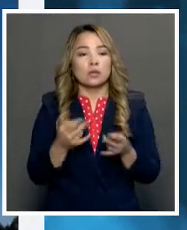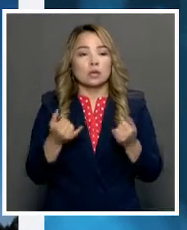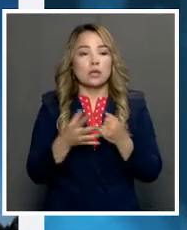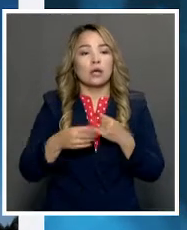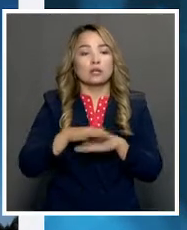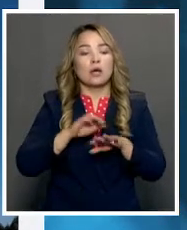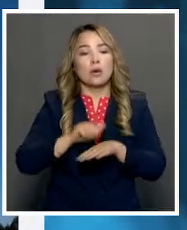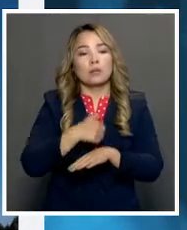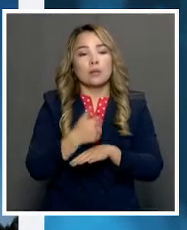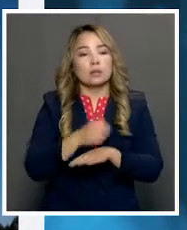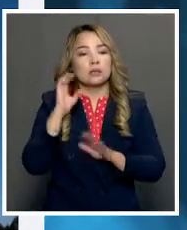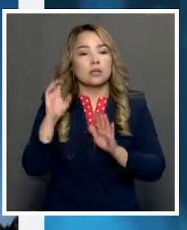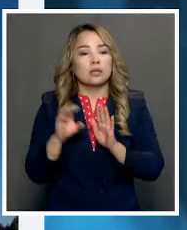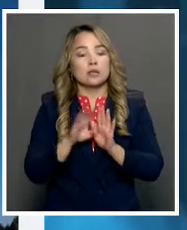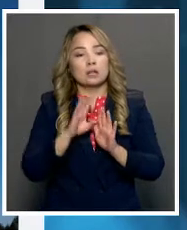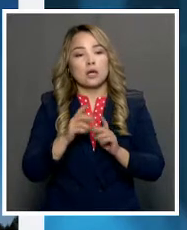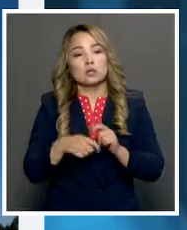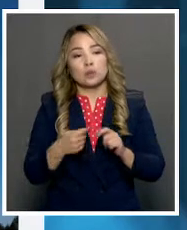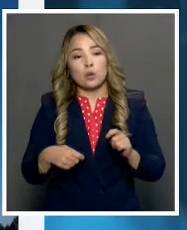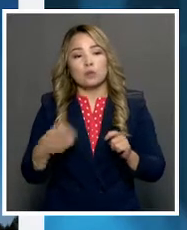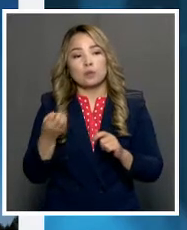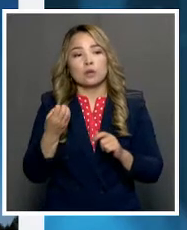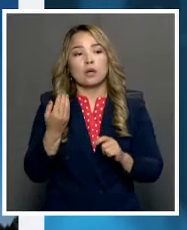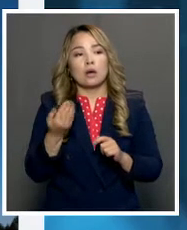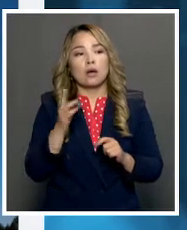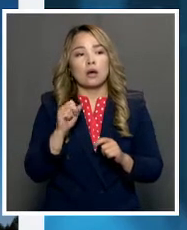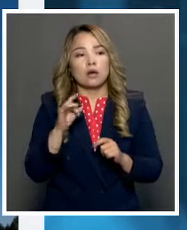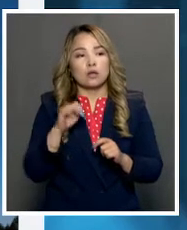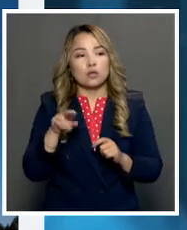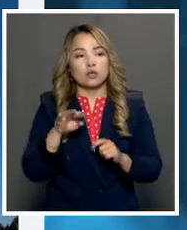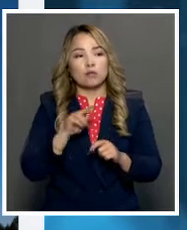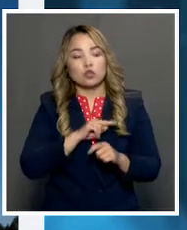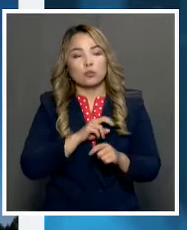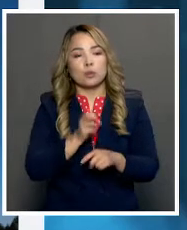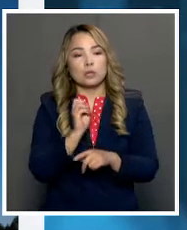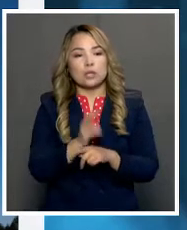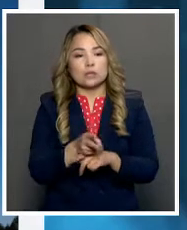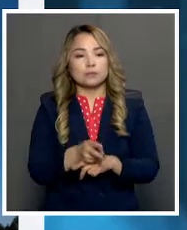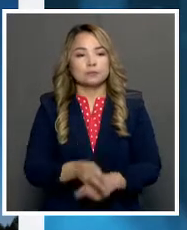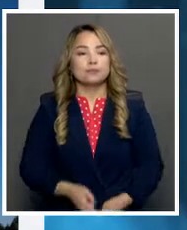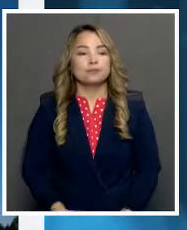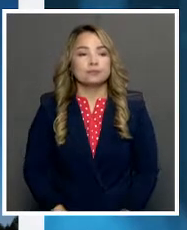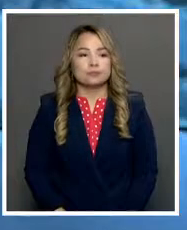аймақ басшысы бұл ескертуді созбай, Қайрат Досаевты бірден қызметінен босатты.